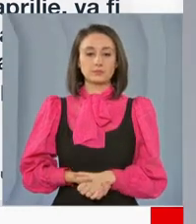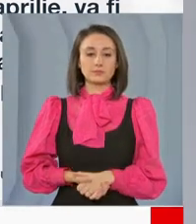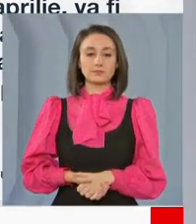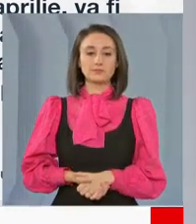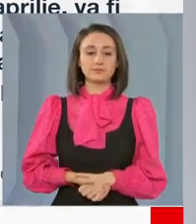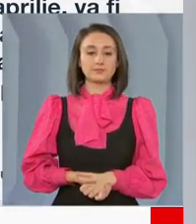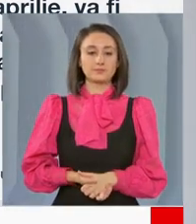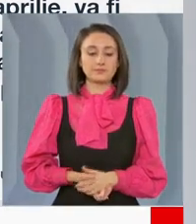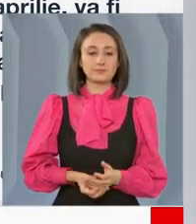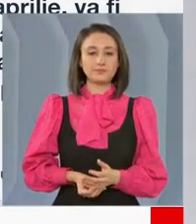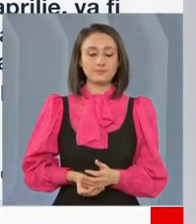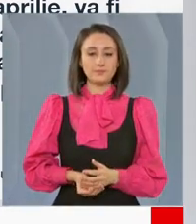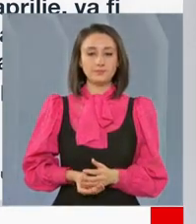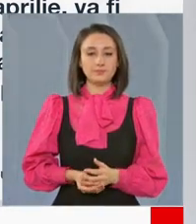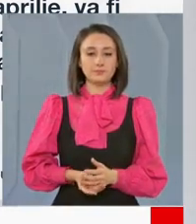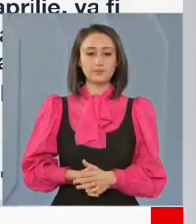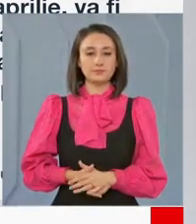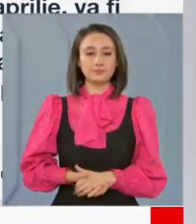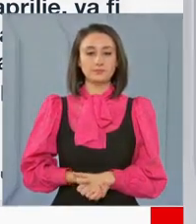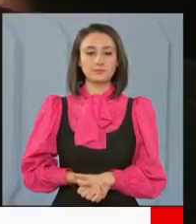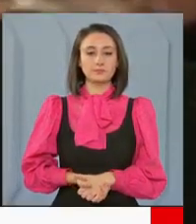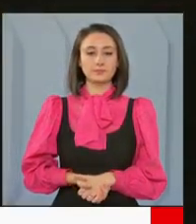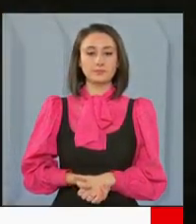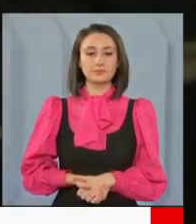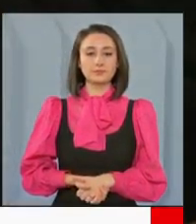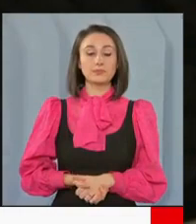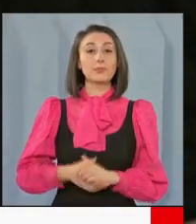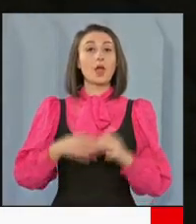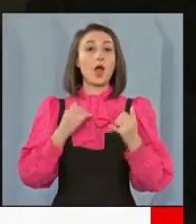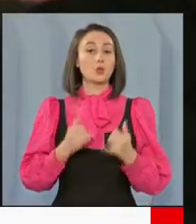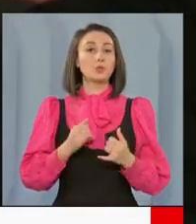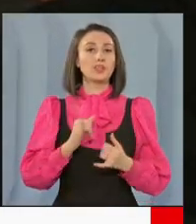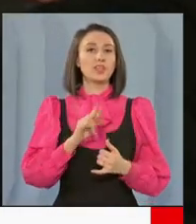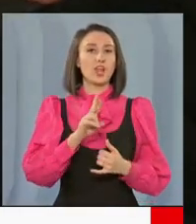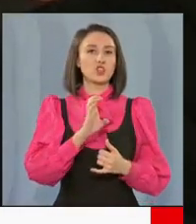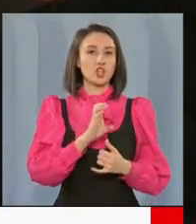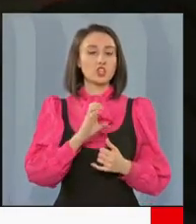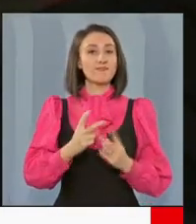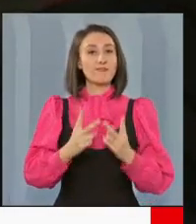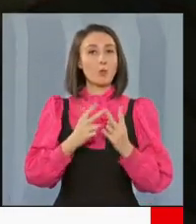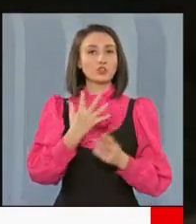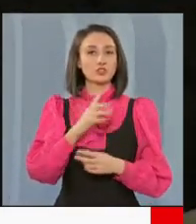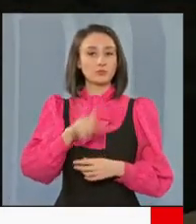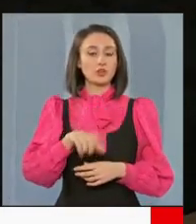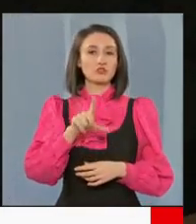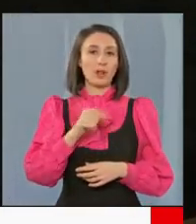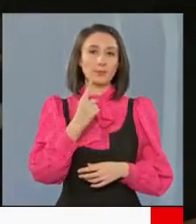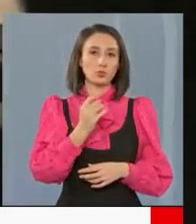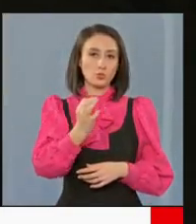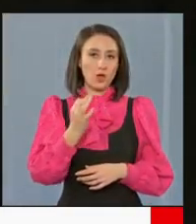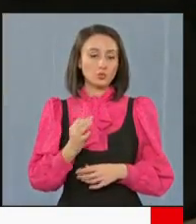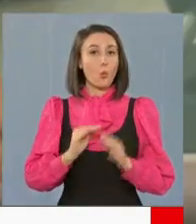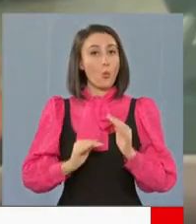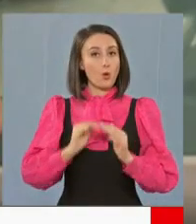că nu ne dorim a declarat purtătorul de cuvânt al BNR Dan Suciu în acest moment irecc are valoarea de 5,71%